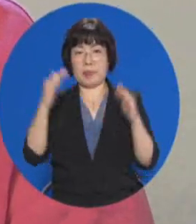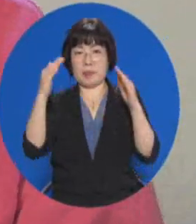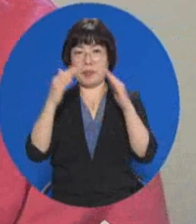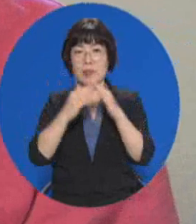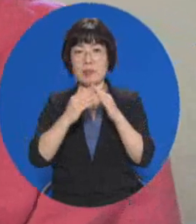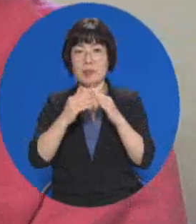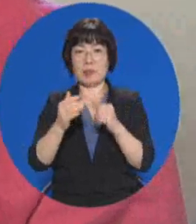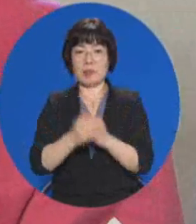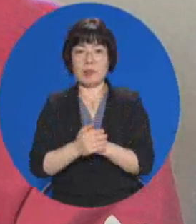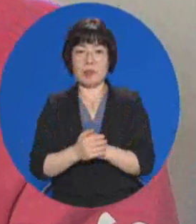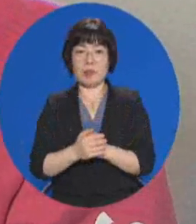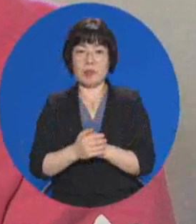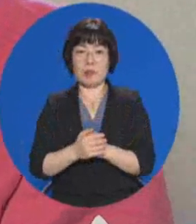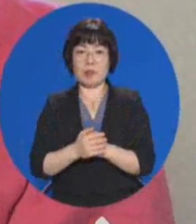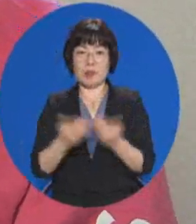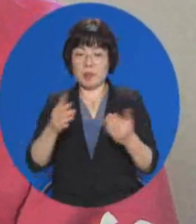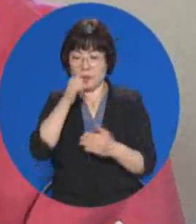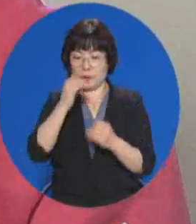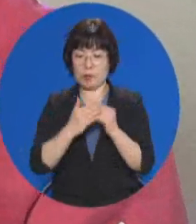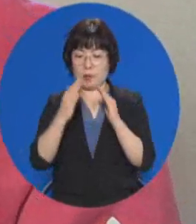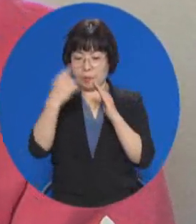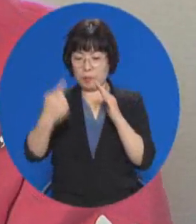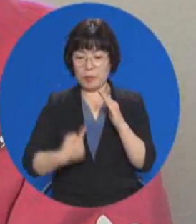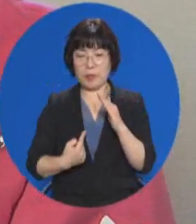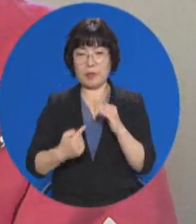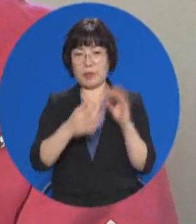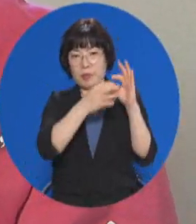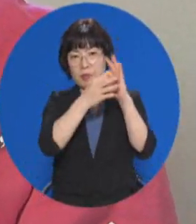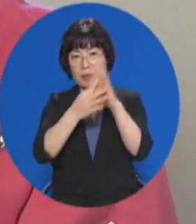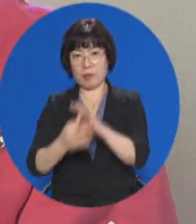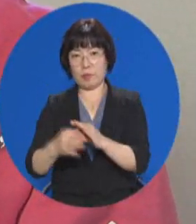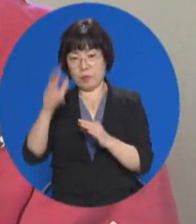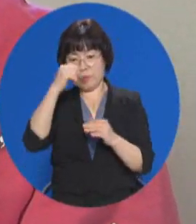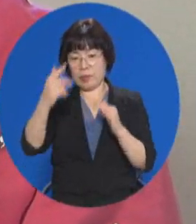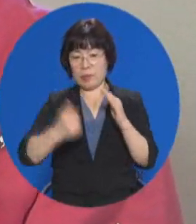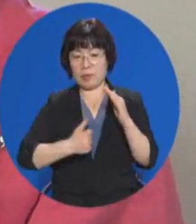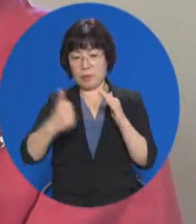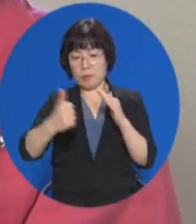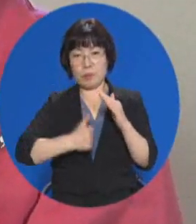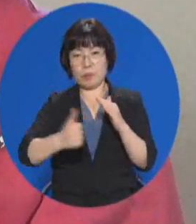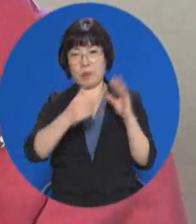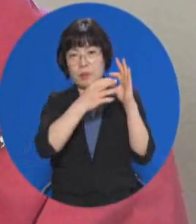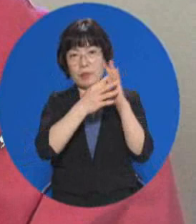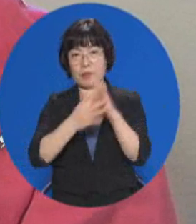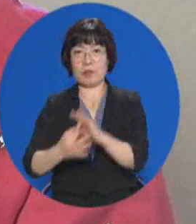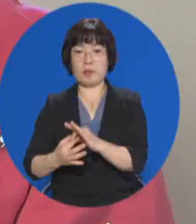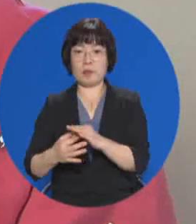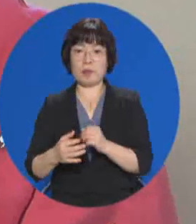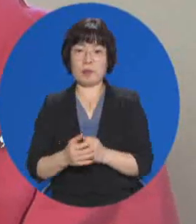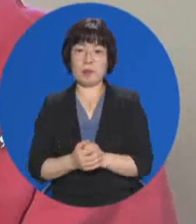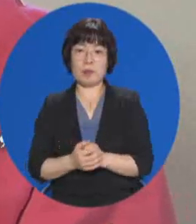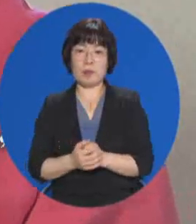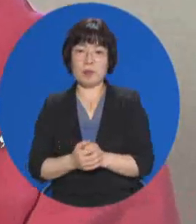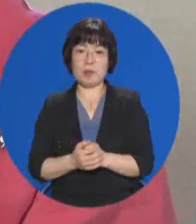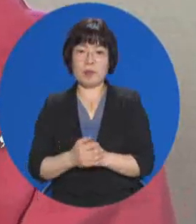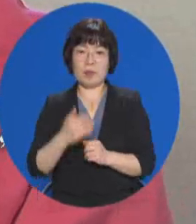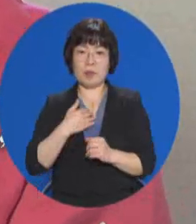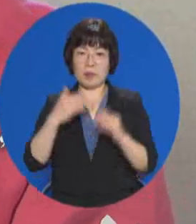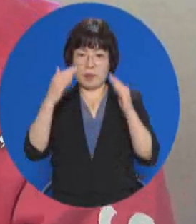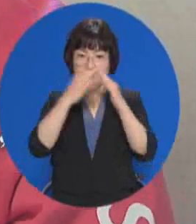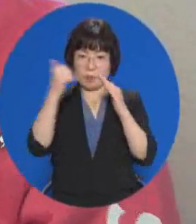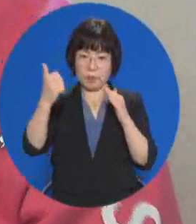아, 찍혀갖고 뭔 일만 씹어 우리 집 온다니까 경찰들이. 그래서 그 생각도 울지 마라. 우리 집 동 다